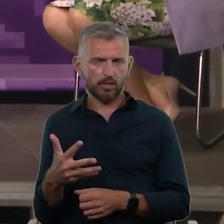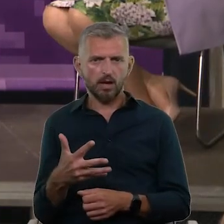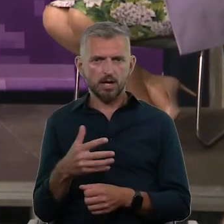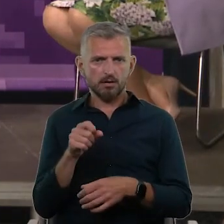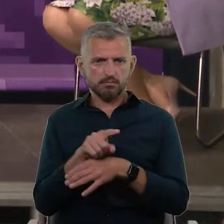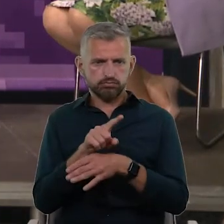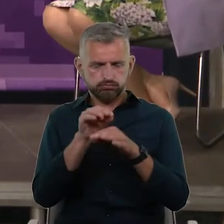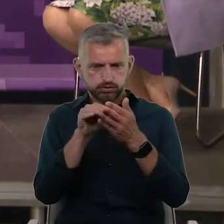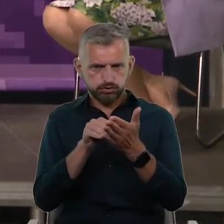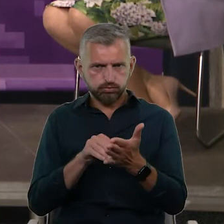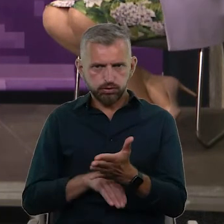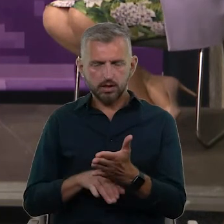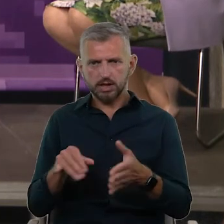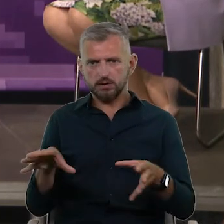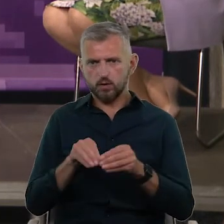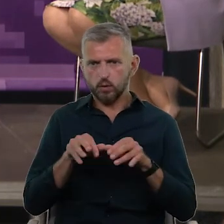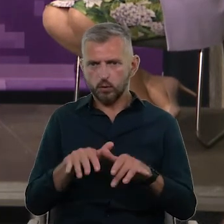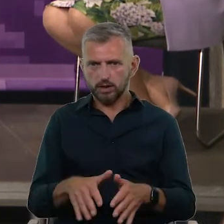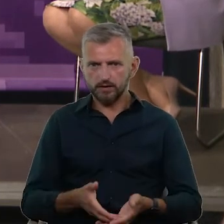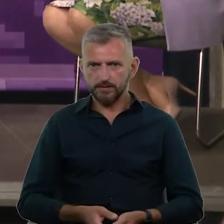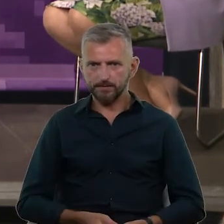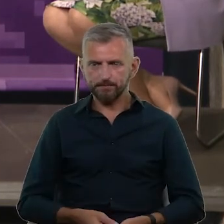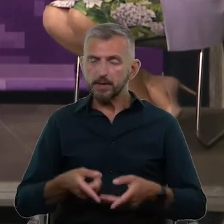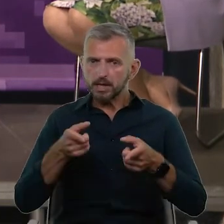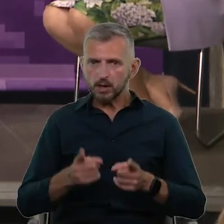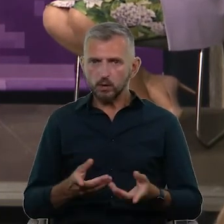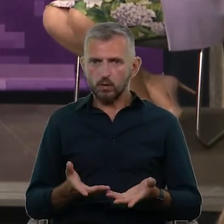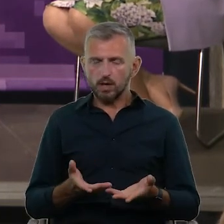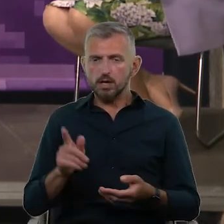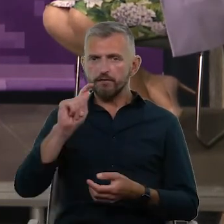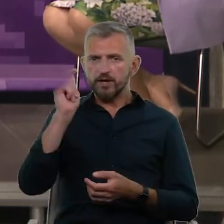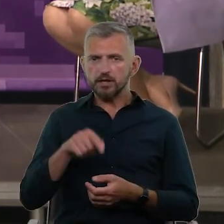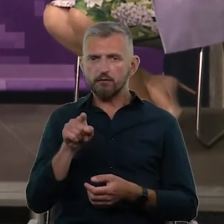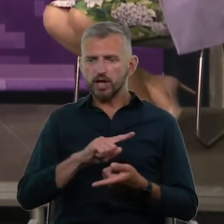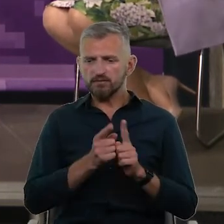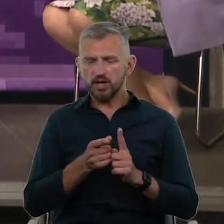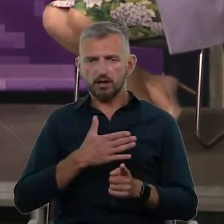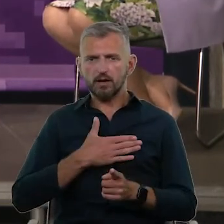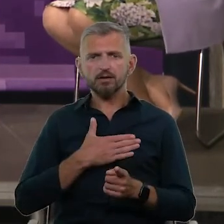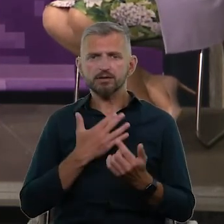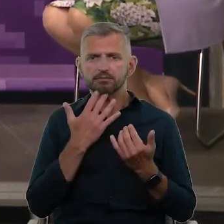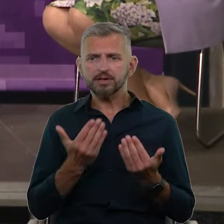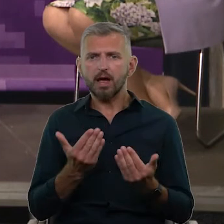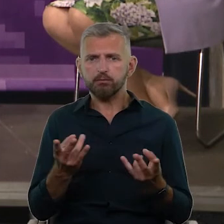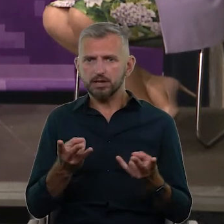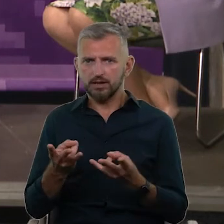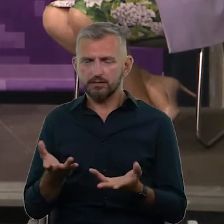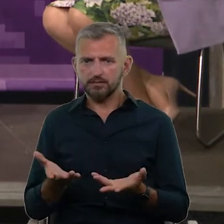і спільно вже рухатись. І дійсно, ну, війна, вона змінила наші запити.